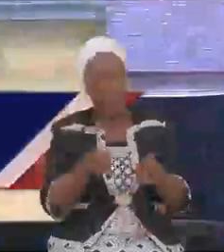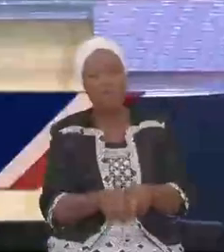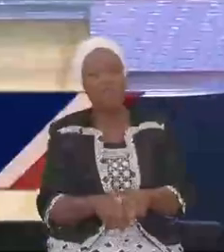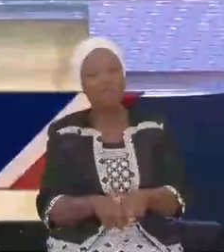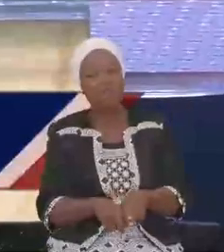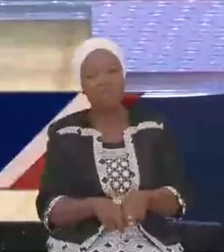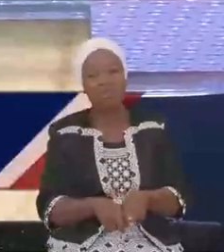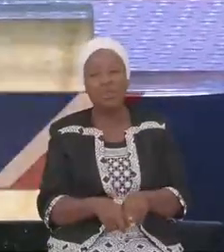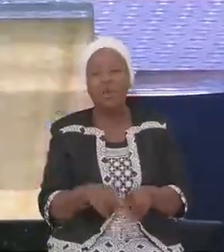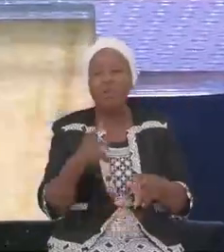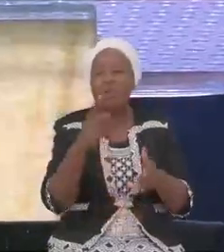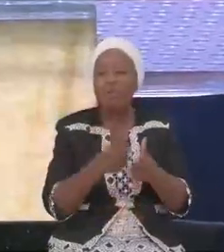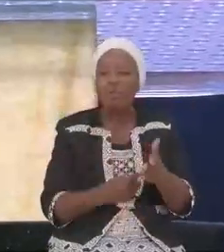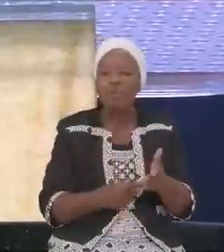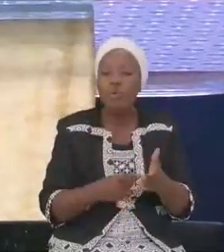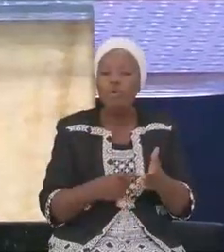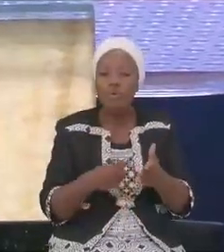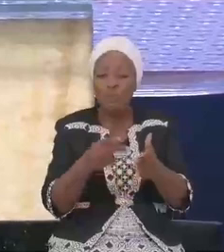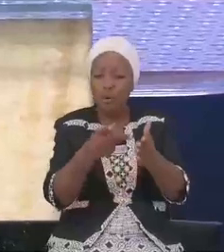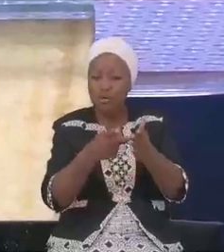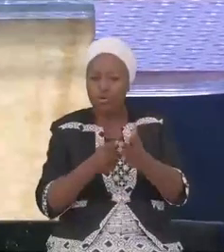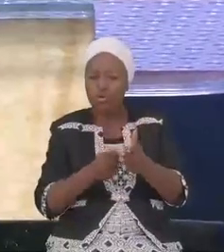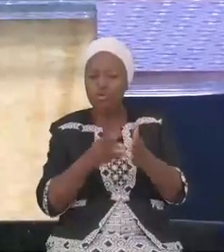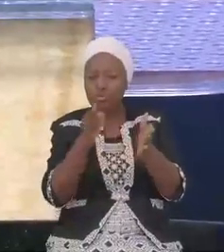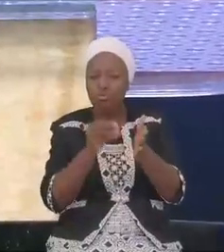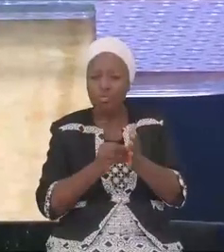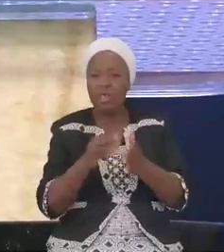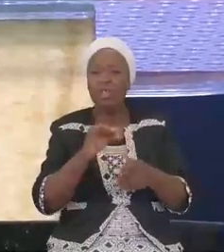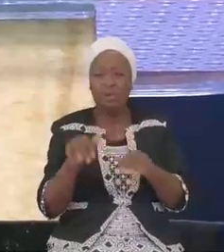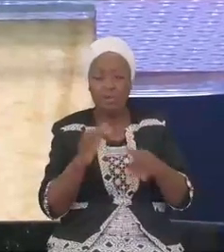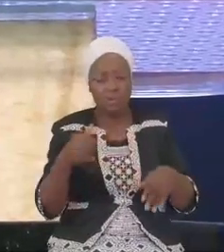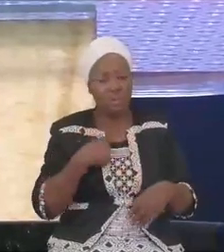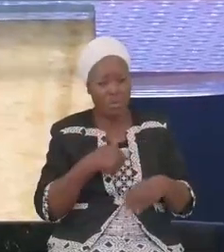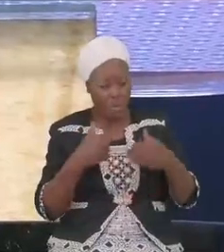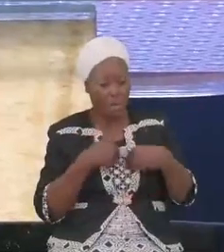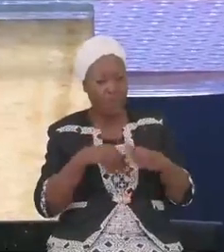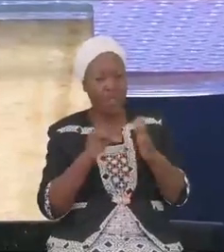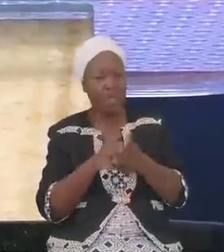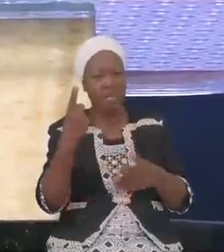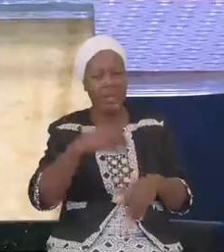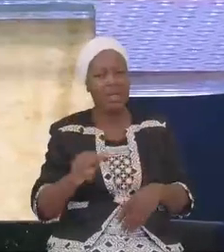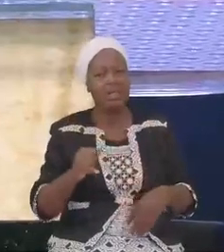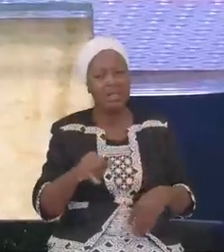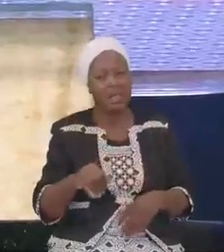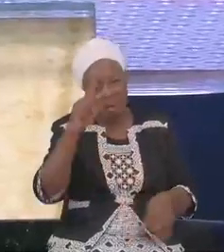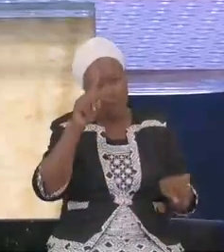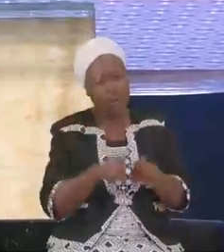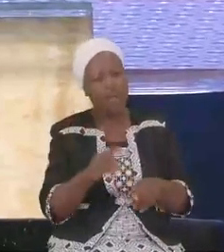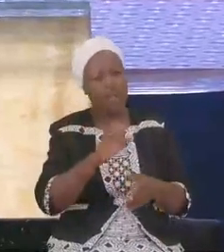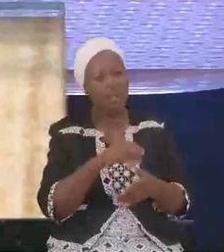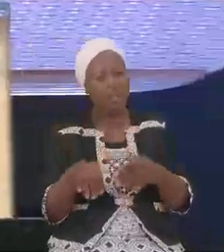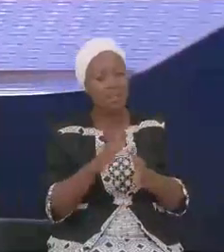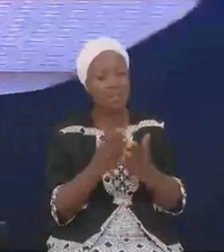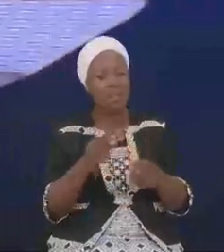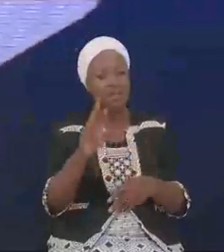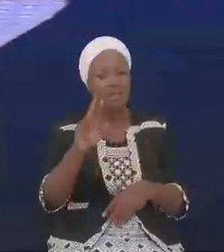quelle, la position ou la portion, quelle portion avons-nous dans